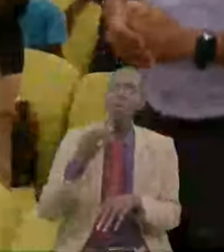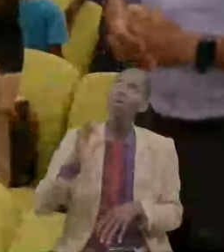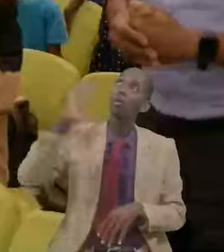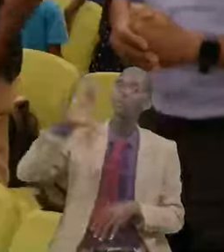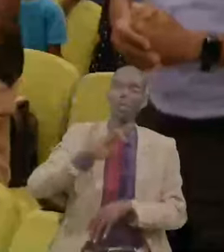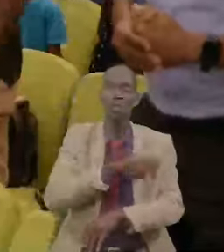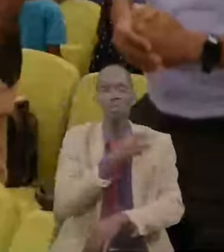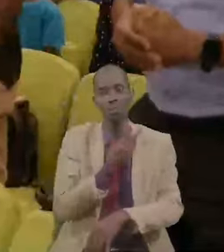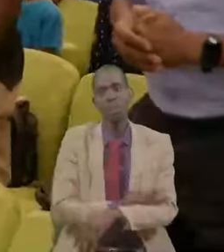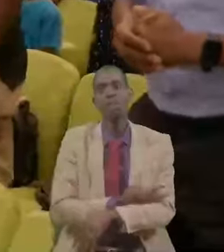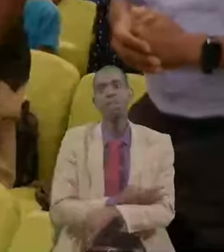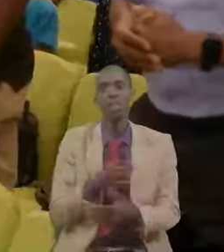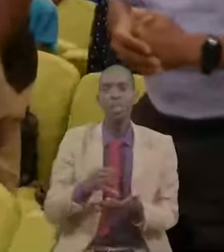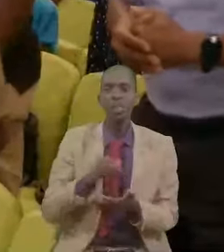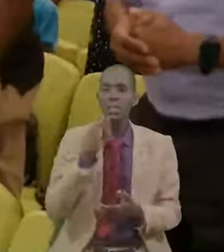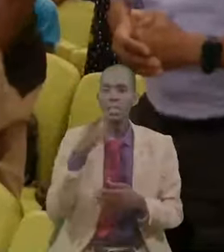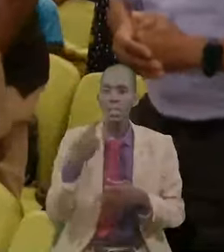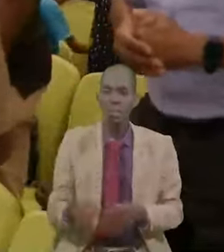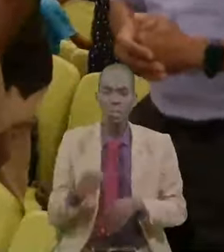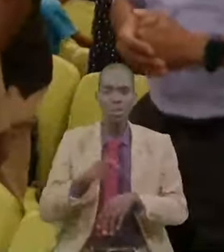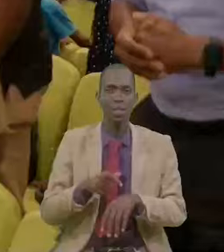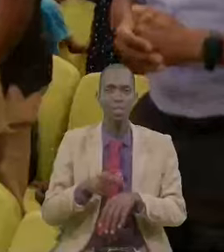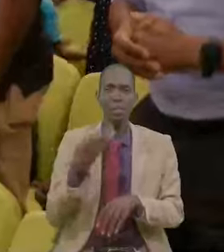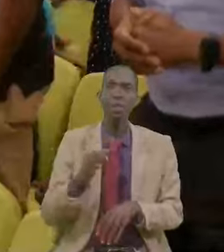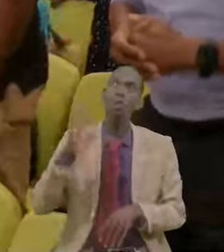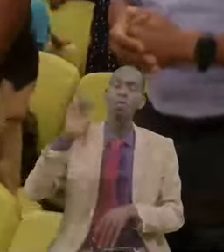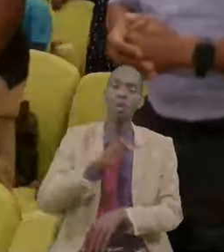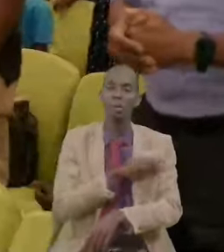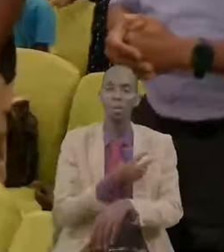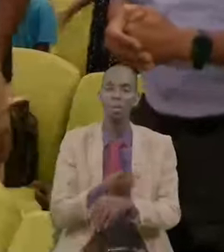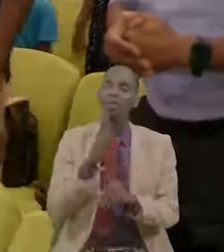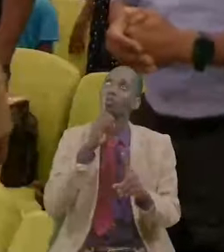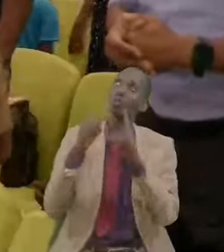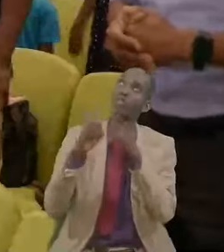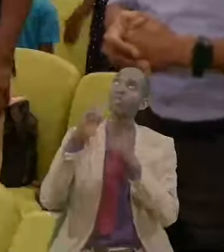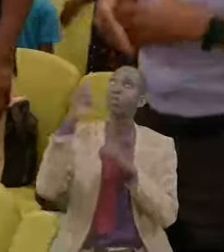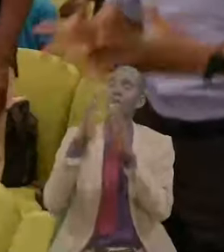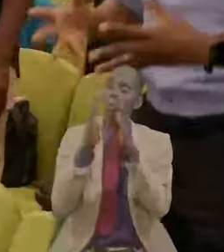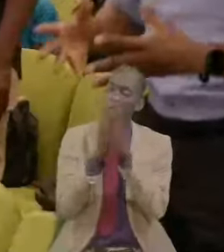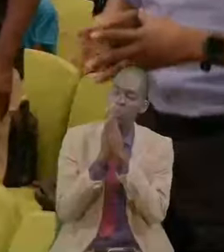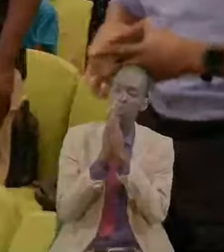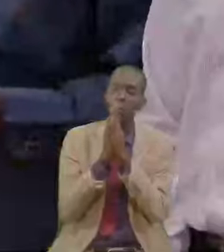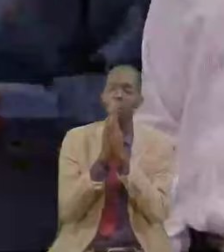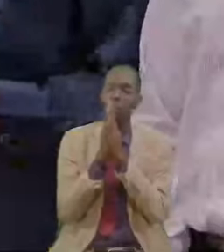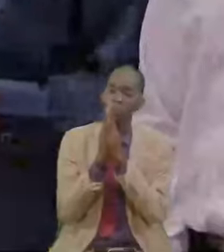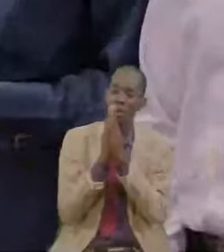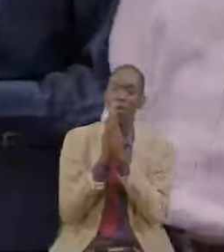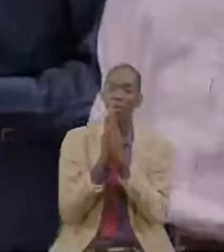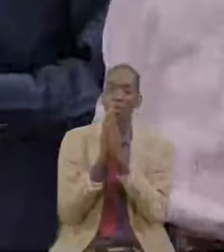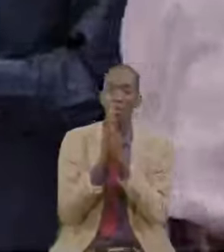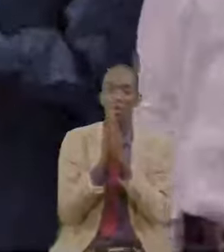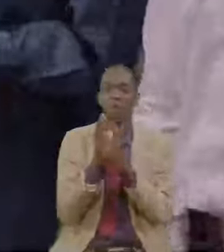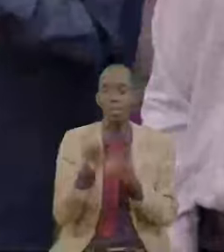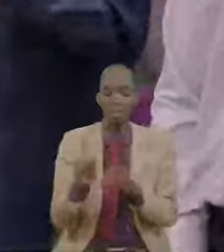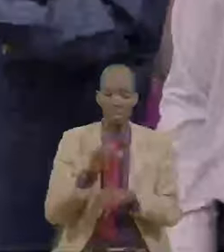de sa force. C'est l'heure de sa force. Parlez au Seigneur. Parlez au Seigneur. L'heure de